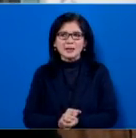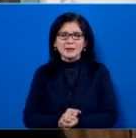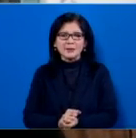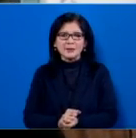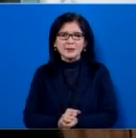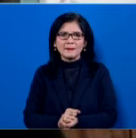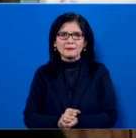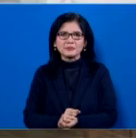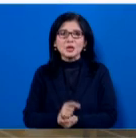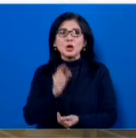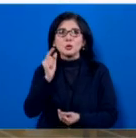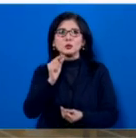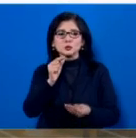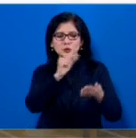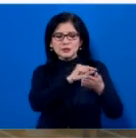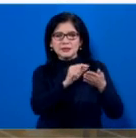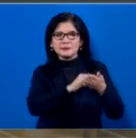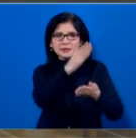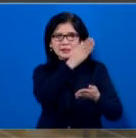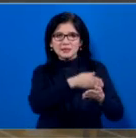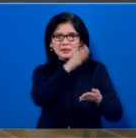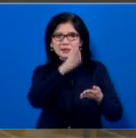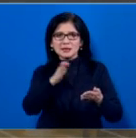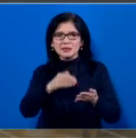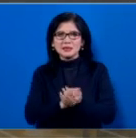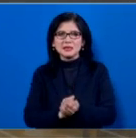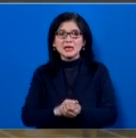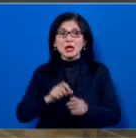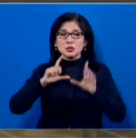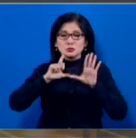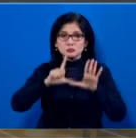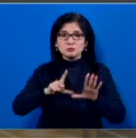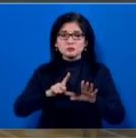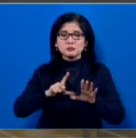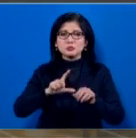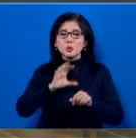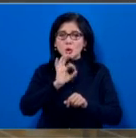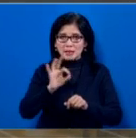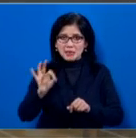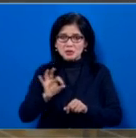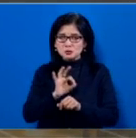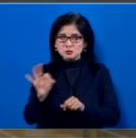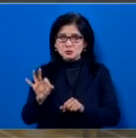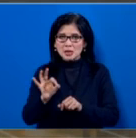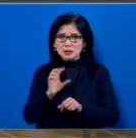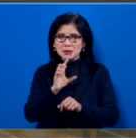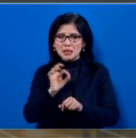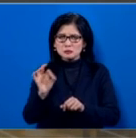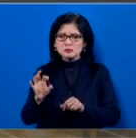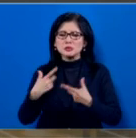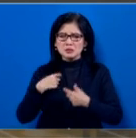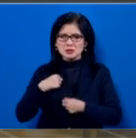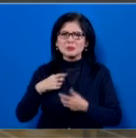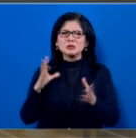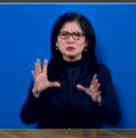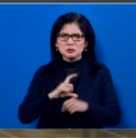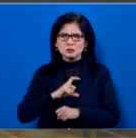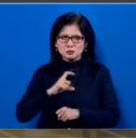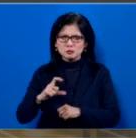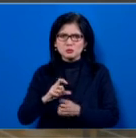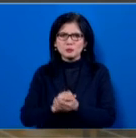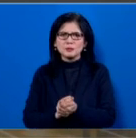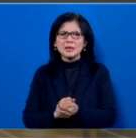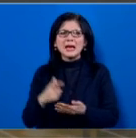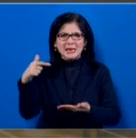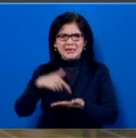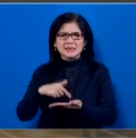untuk ditabulasikan. Jadi 700 relawan waktu itu cukup. Sekarang karena yang kita lakukan adalah mau ngumpulin